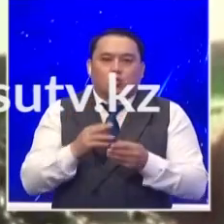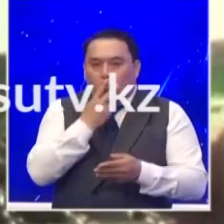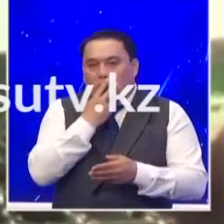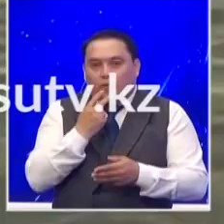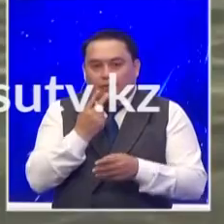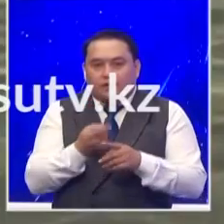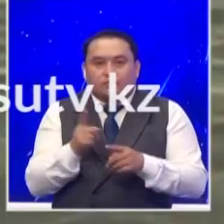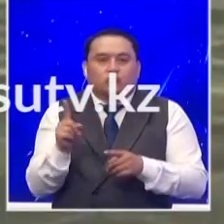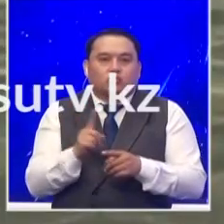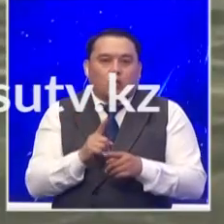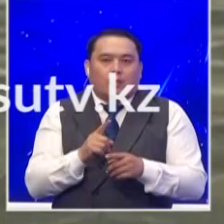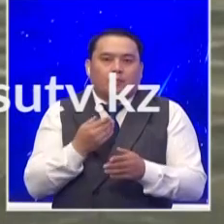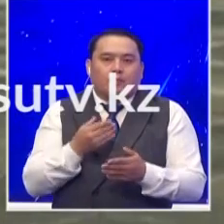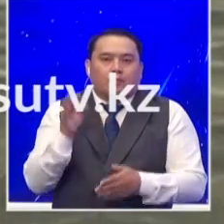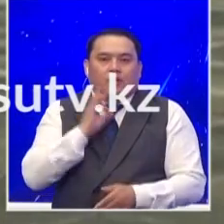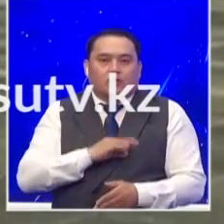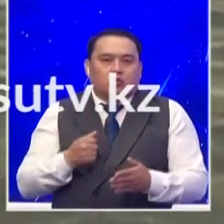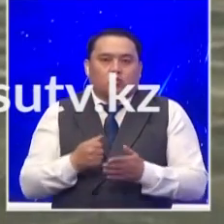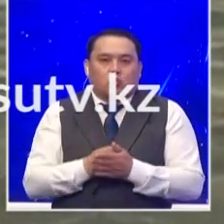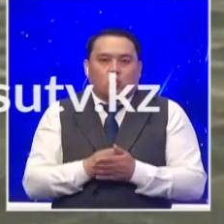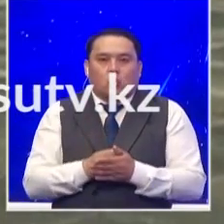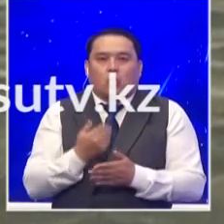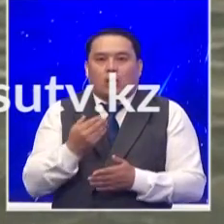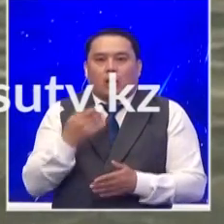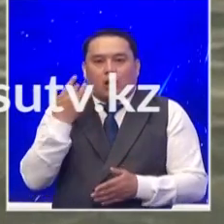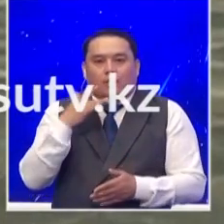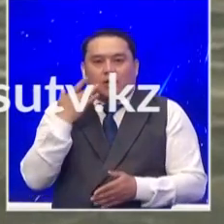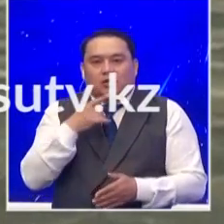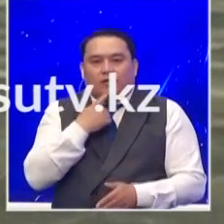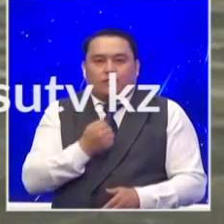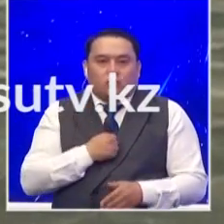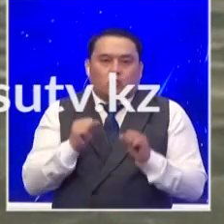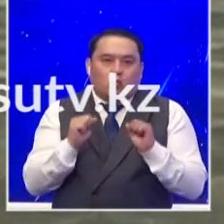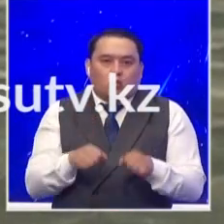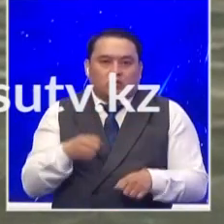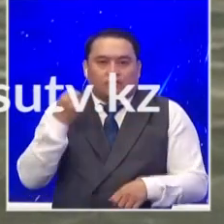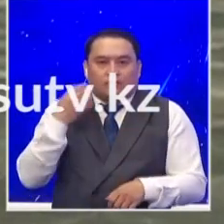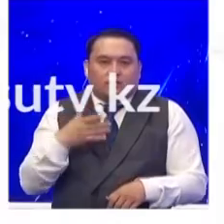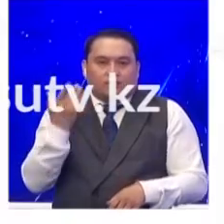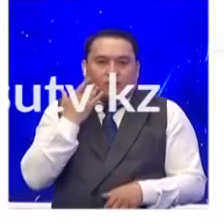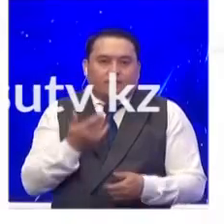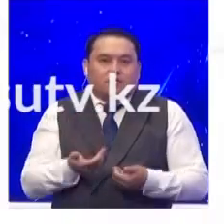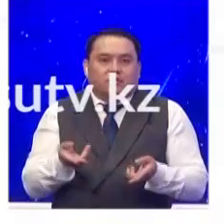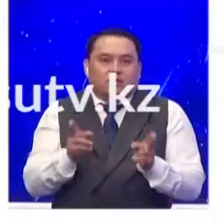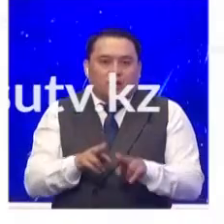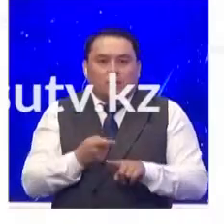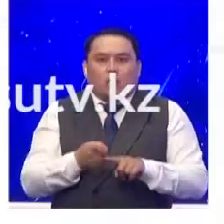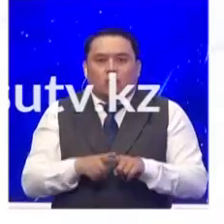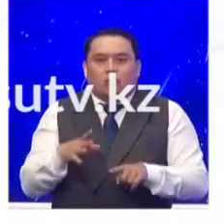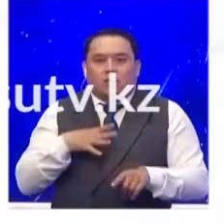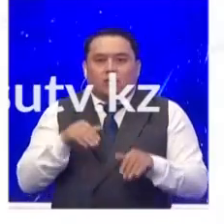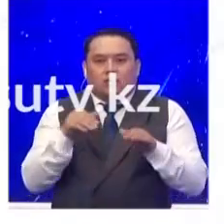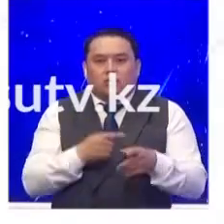убедил Байдена, что при применявшихся до сих пор критериях американские войска могут остаться в Афганистане навсегда. Поэтому было